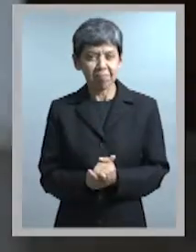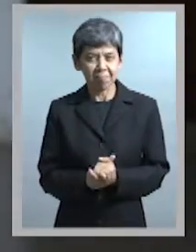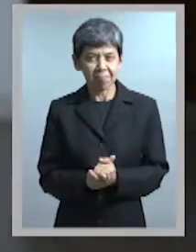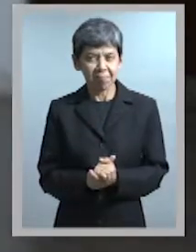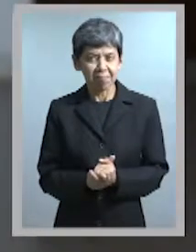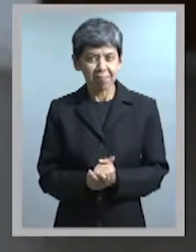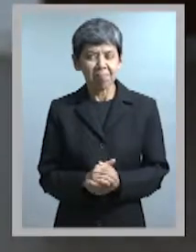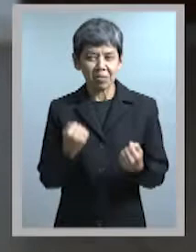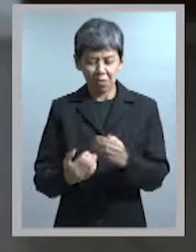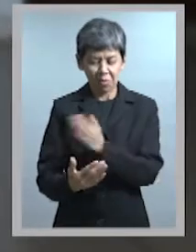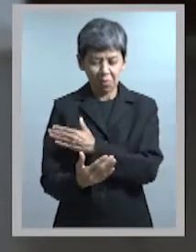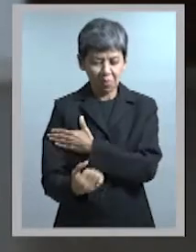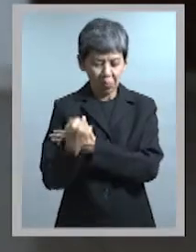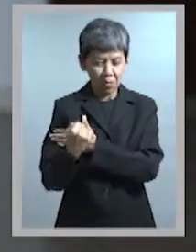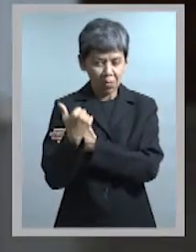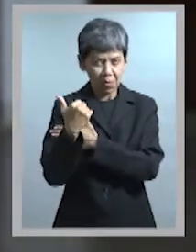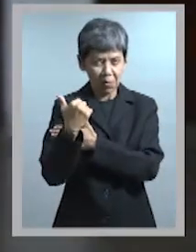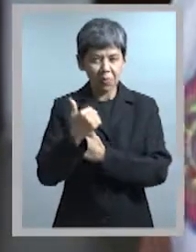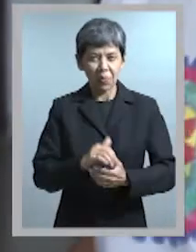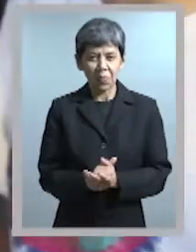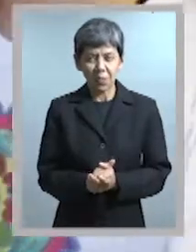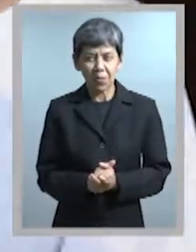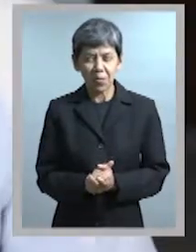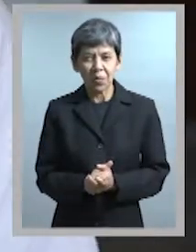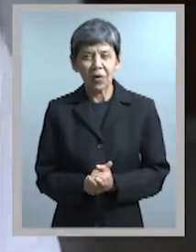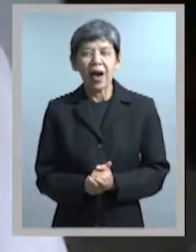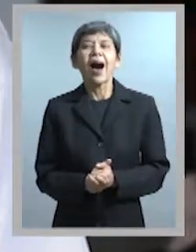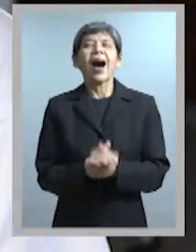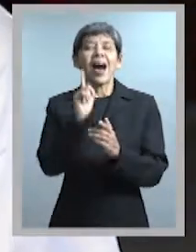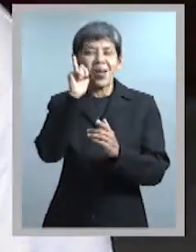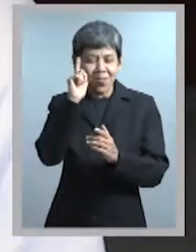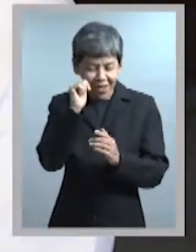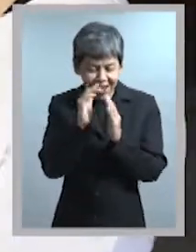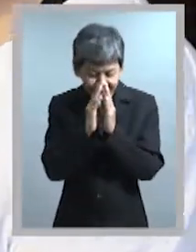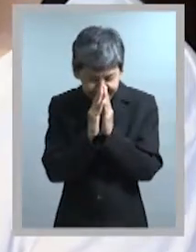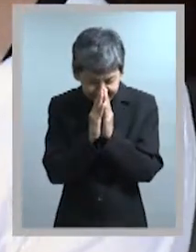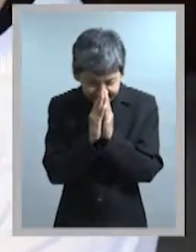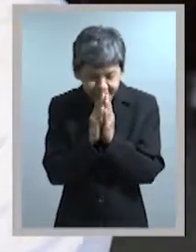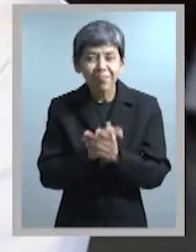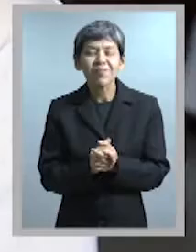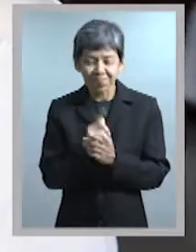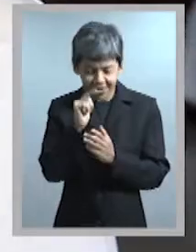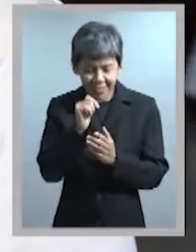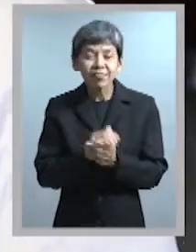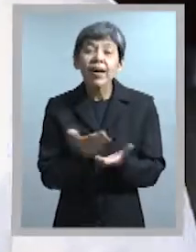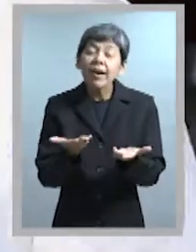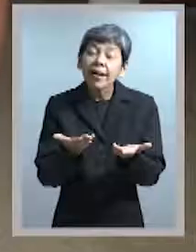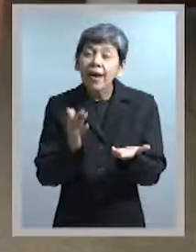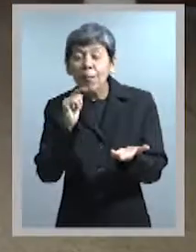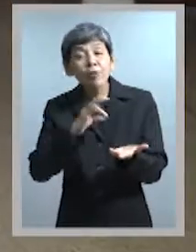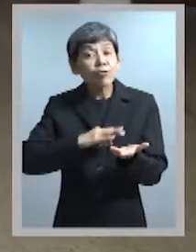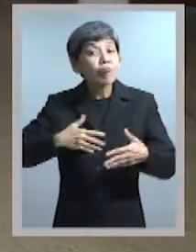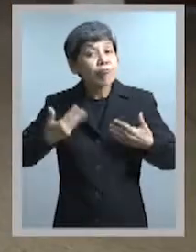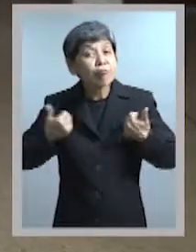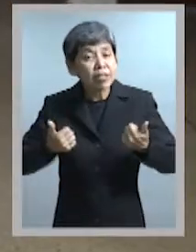ตฟิตมากเลยอ่ะดูแขนดิโอ้โหเอาคุณแม่สวัสดีครับคุณแม่น้องเกมใช่ไหมครับเป็นไง